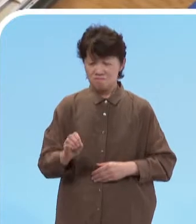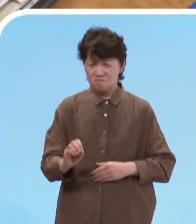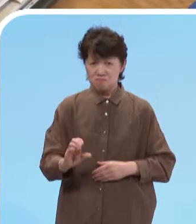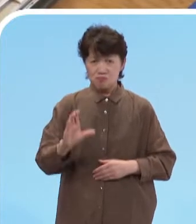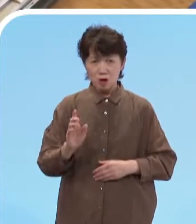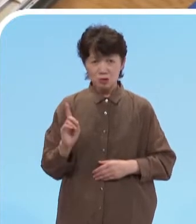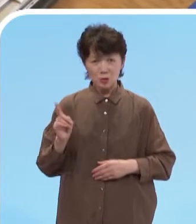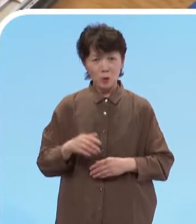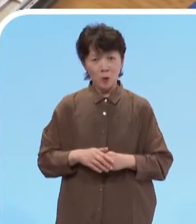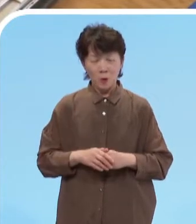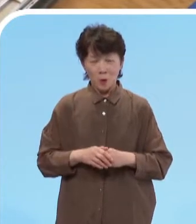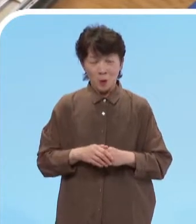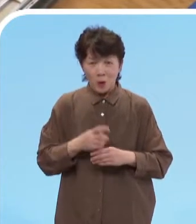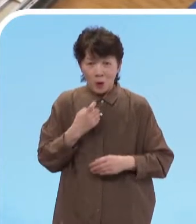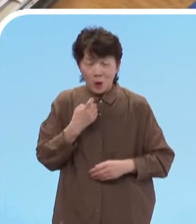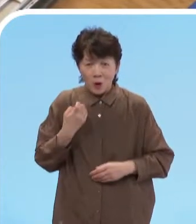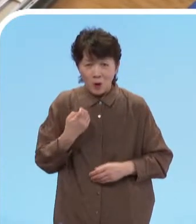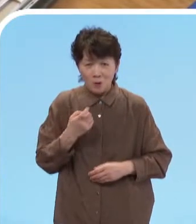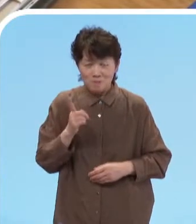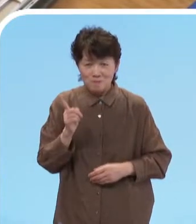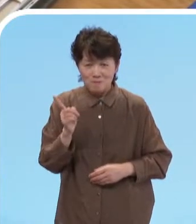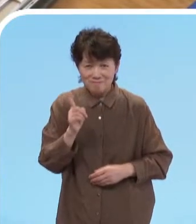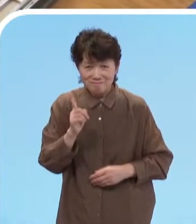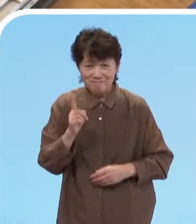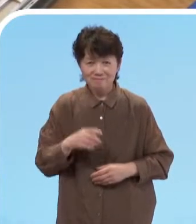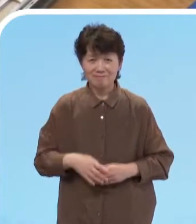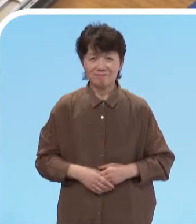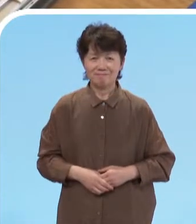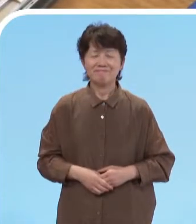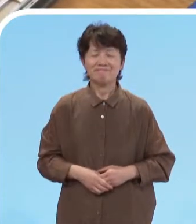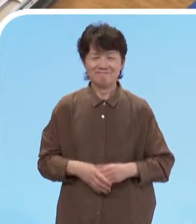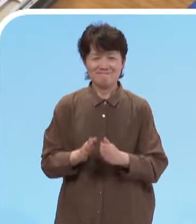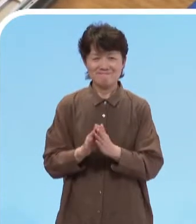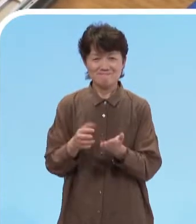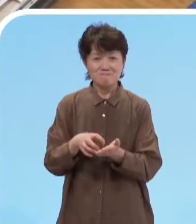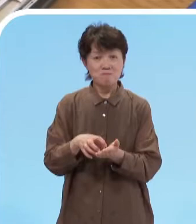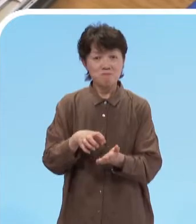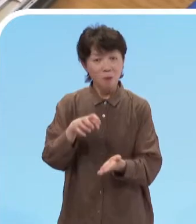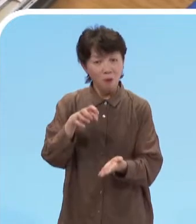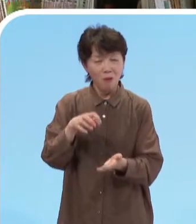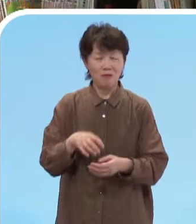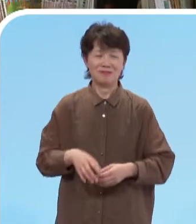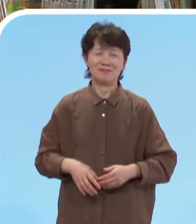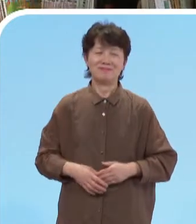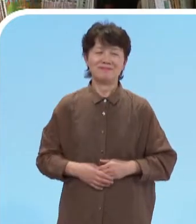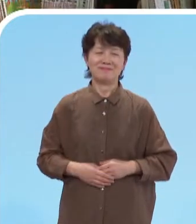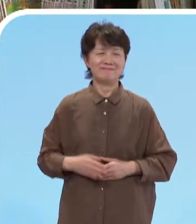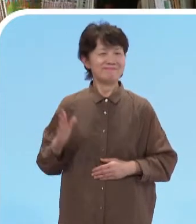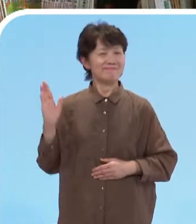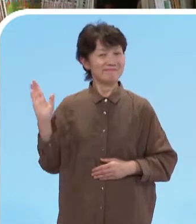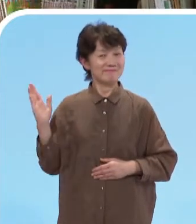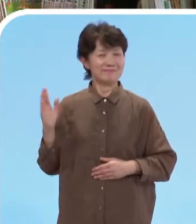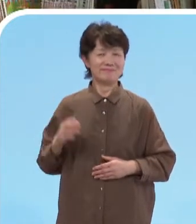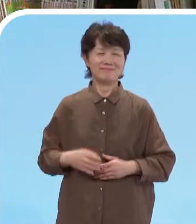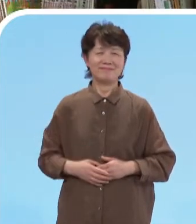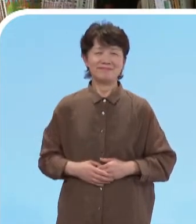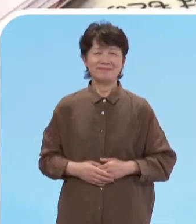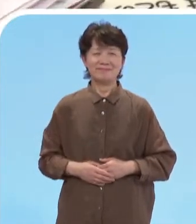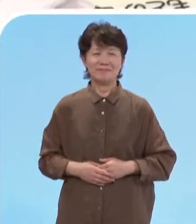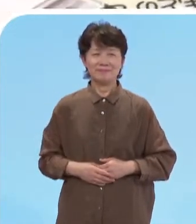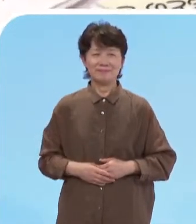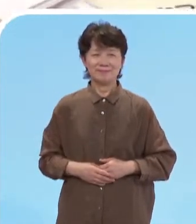この分厚い本めちゃくちゃ気になるんですけど、 これは飛び出す絵本です、 うん、恐竜時代って